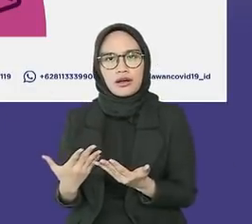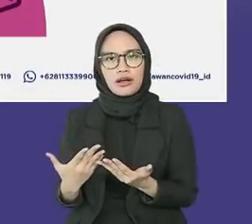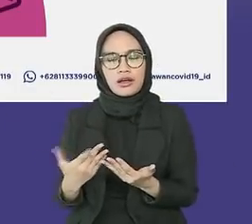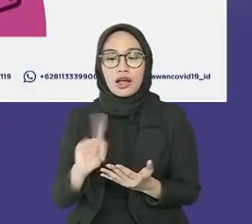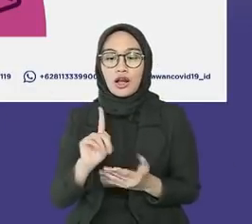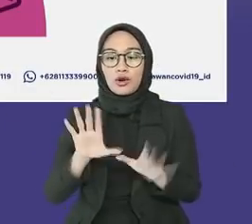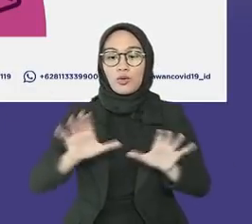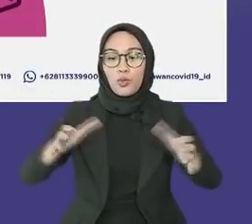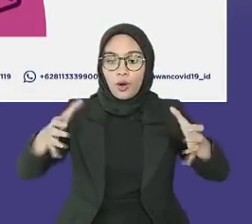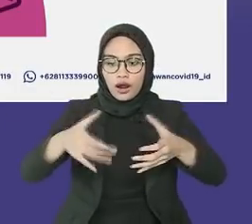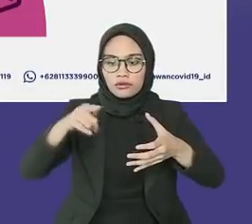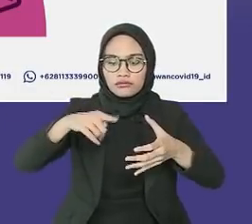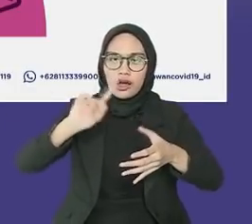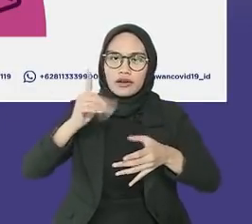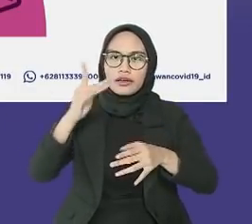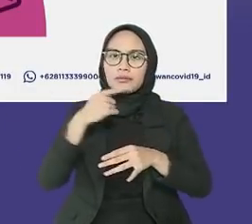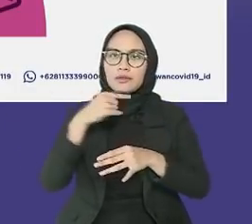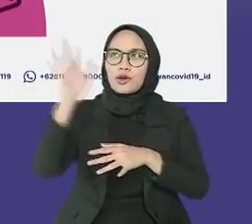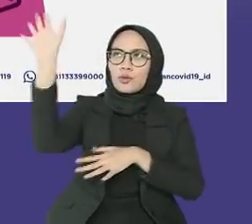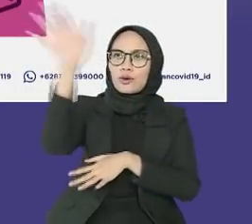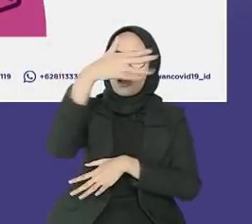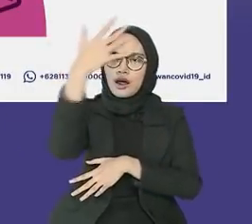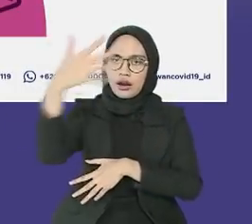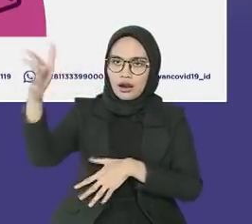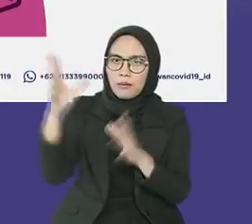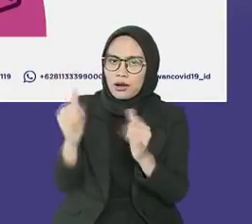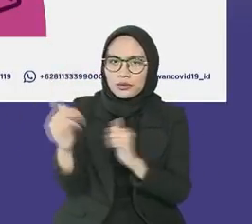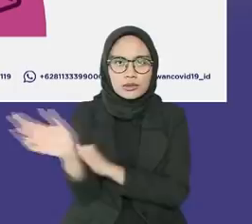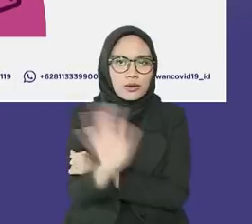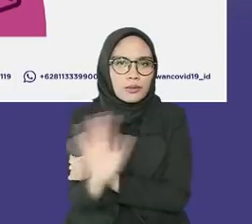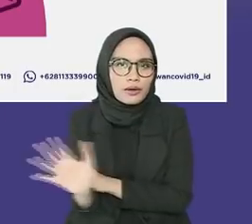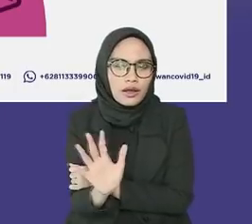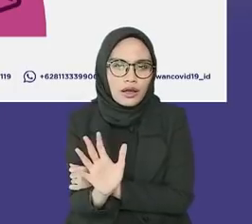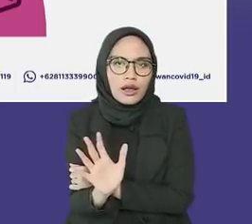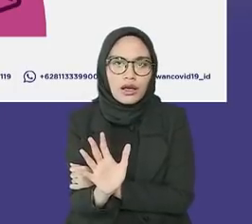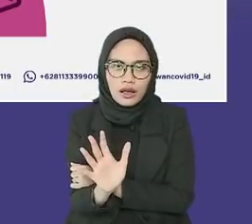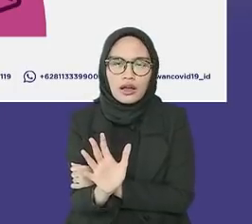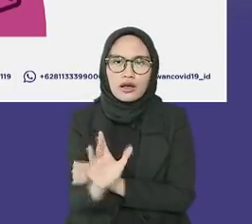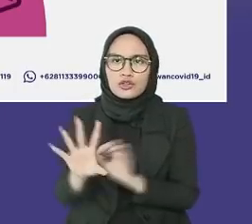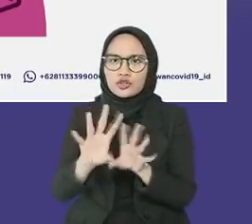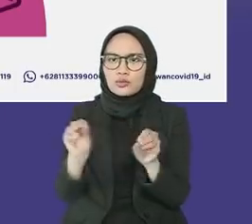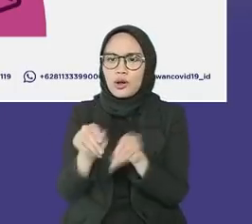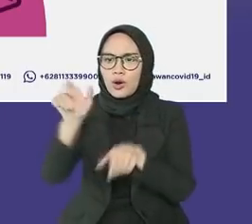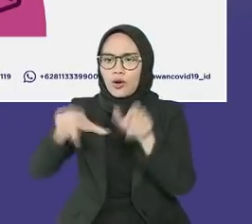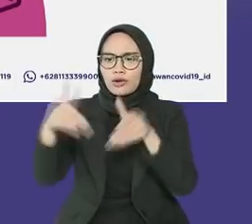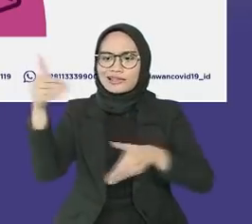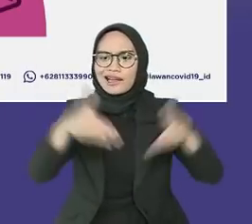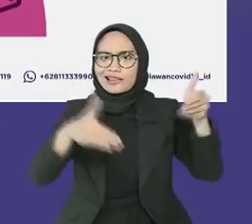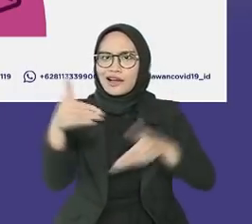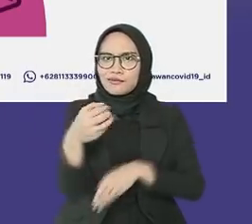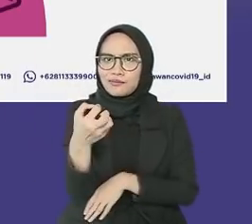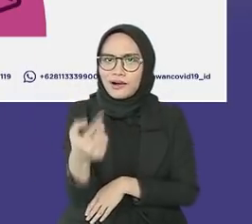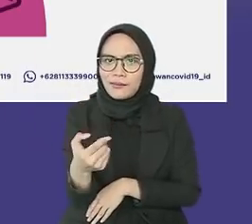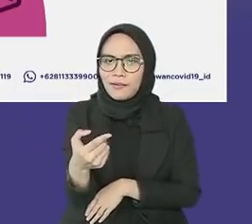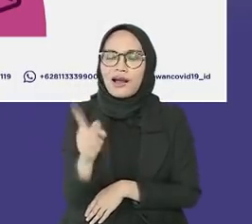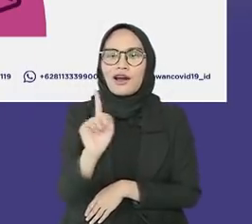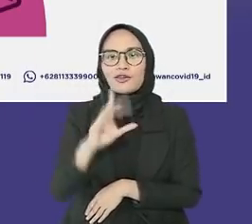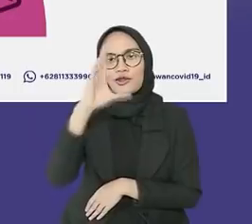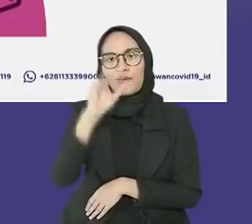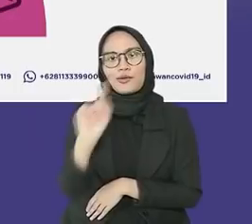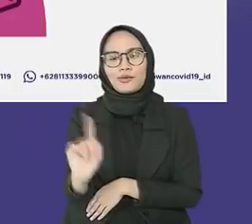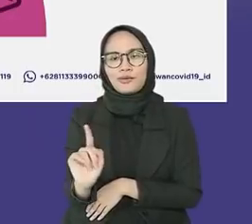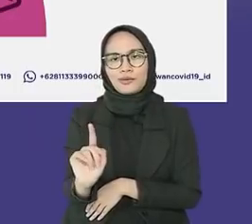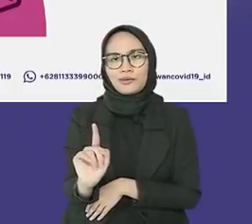mana masyarakat dihimbau memilih kegiatan di luar ruang dengan durasi yang lebih singkat. Selain itu,